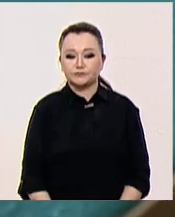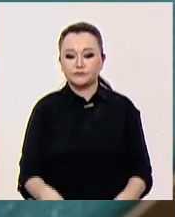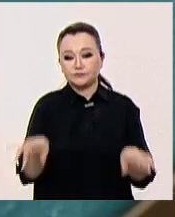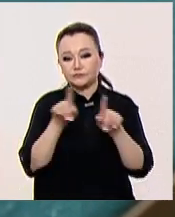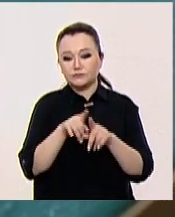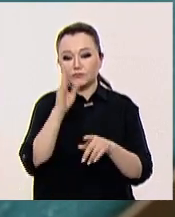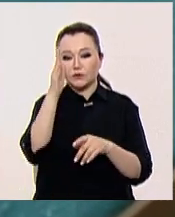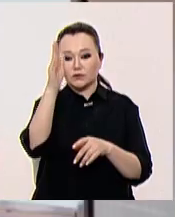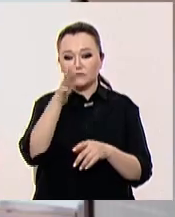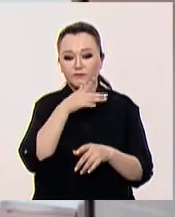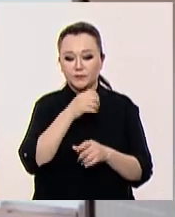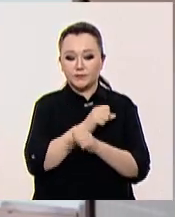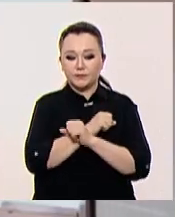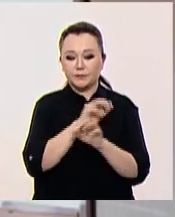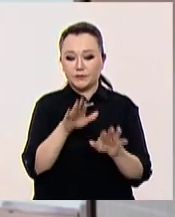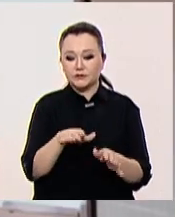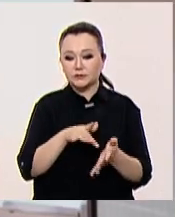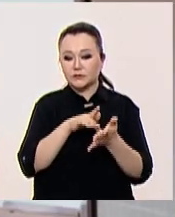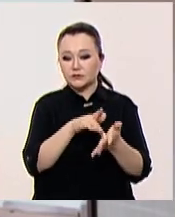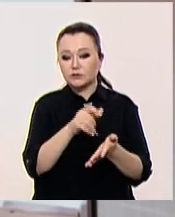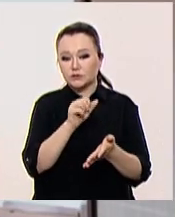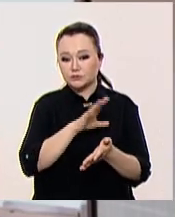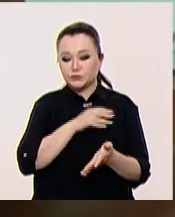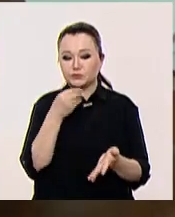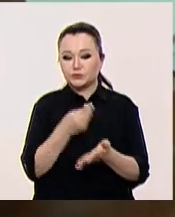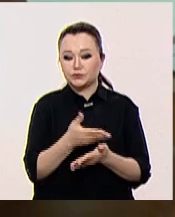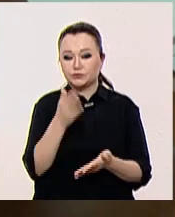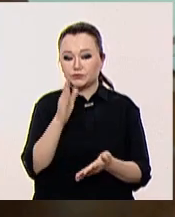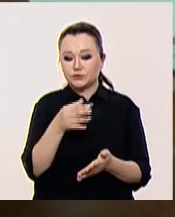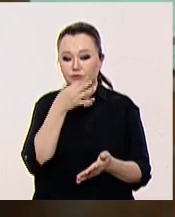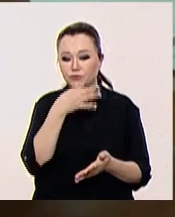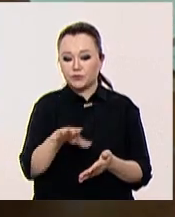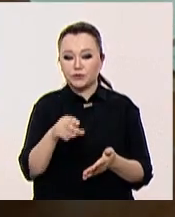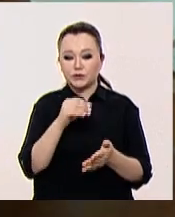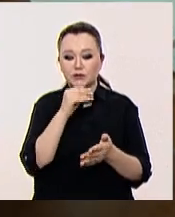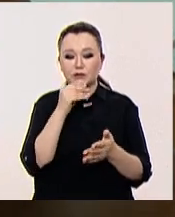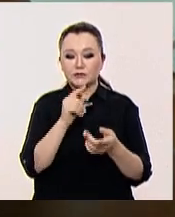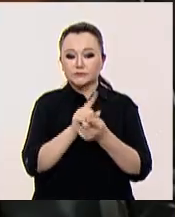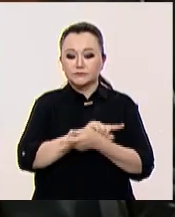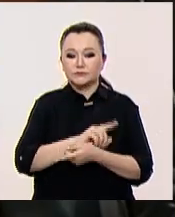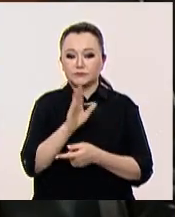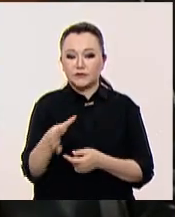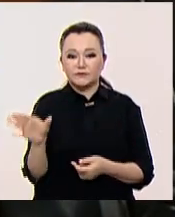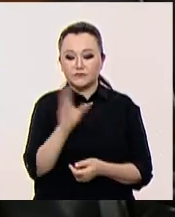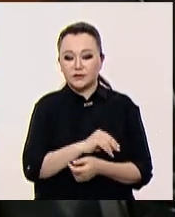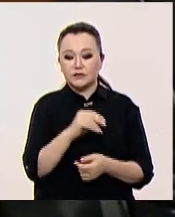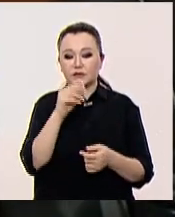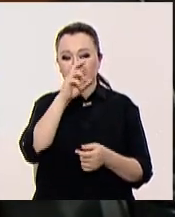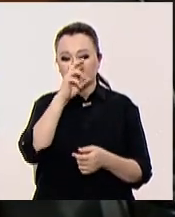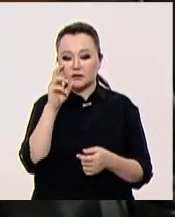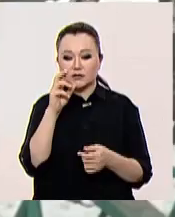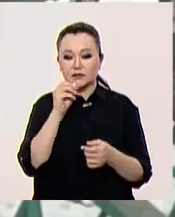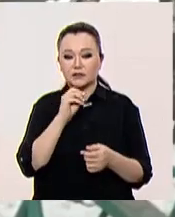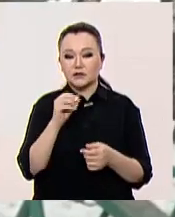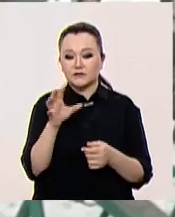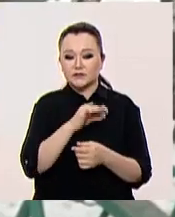Осылайша алдағы уақытта демалыс орындарына жолдама қымбаттауы мүмкін. Кез келген шығын өзіндік құнды өзгертетін анық. Ал кәсіпкерлер еститін үкімет олардың да